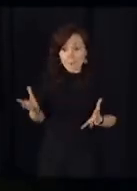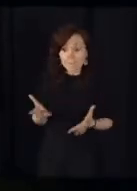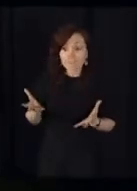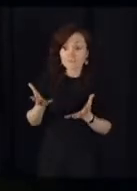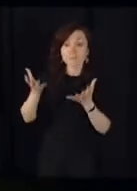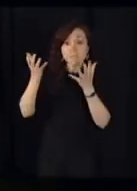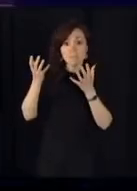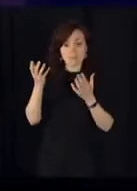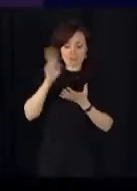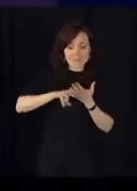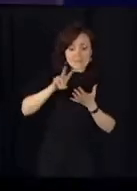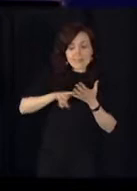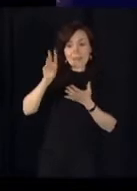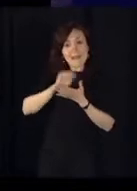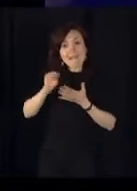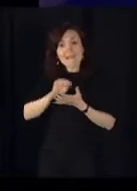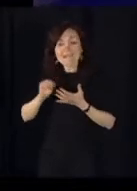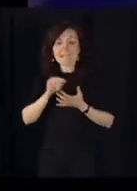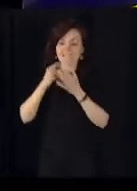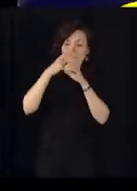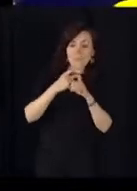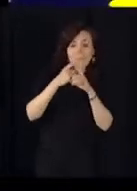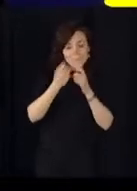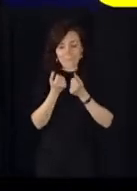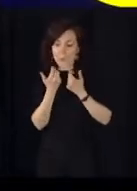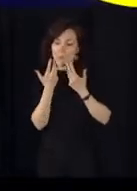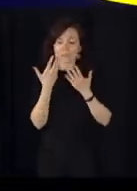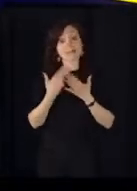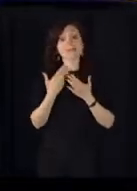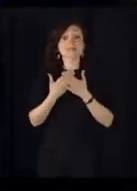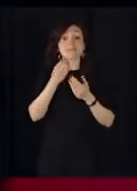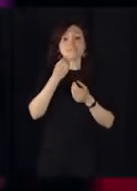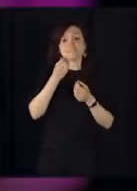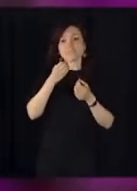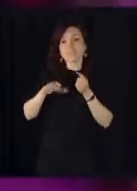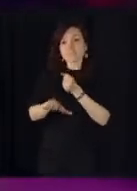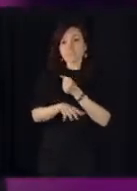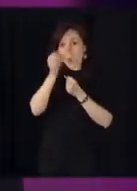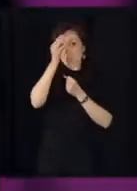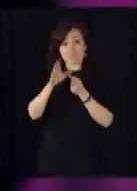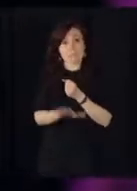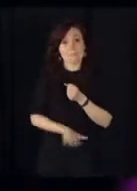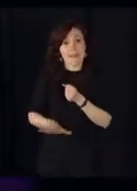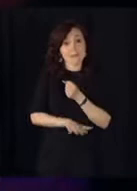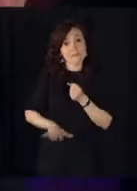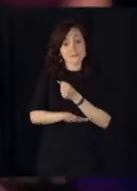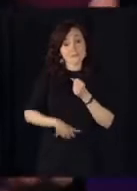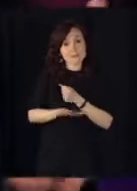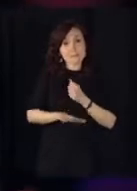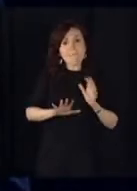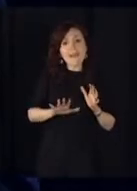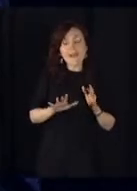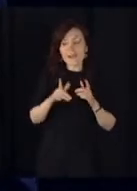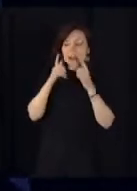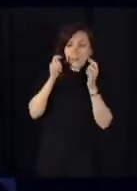Lire, écrire, compter font partie des savoirs fondamentaux. Mais être attentif aux